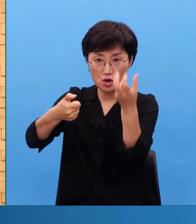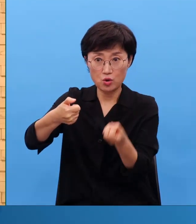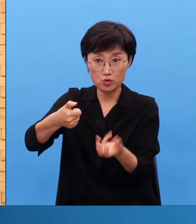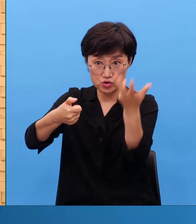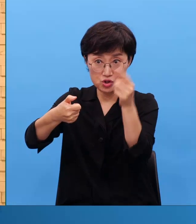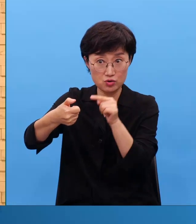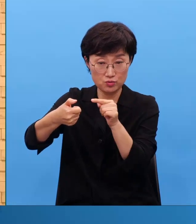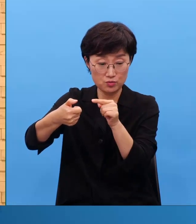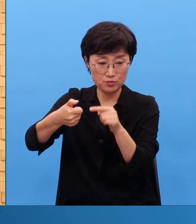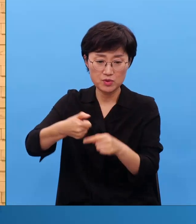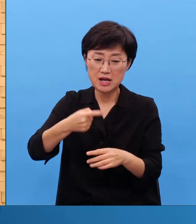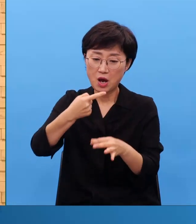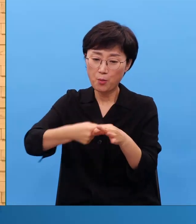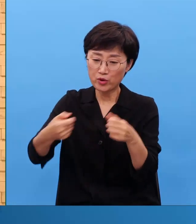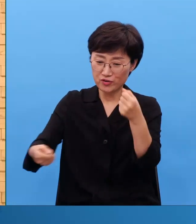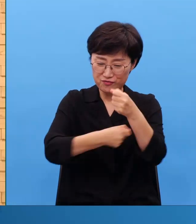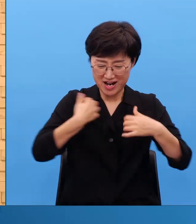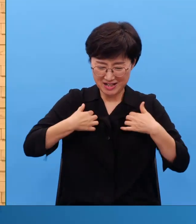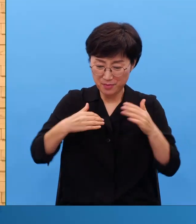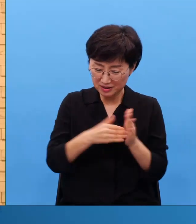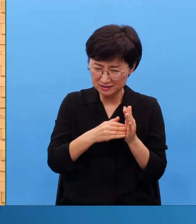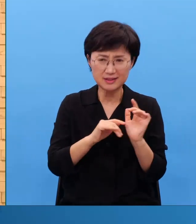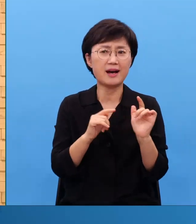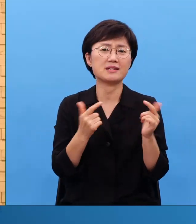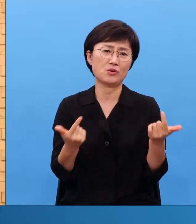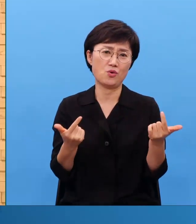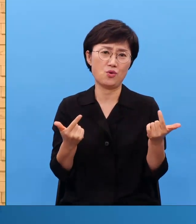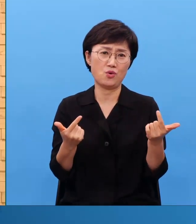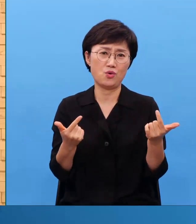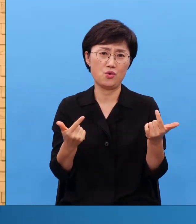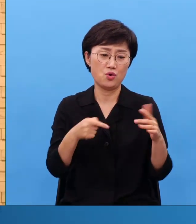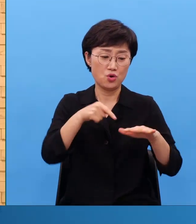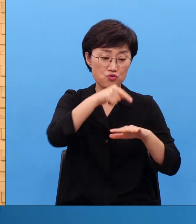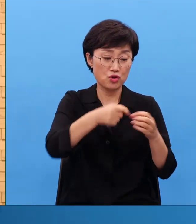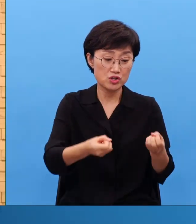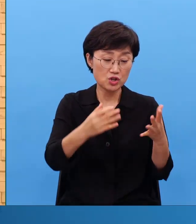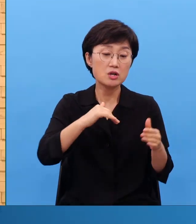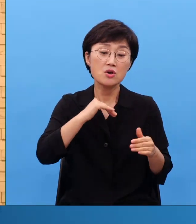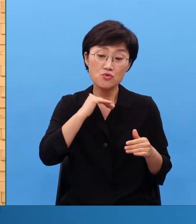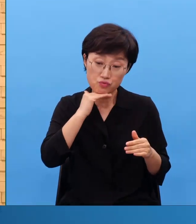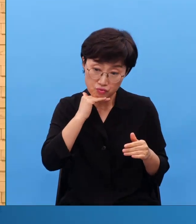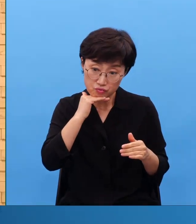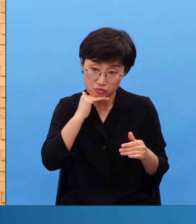성령 충만을 얘기하는 거고요. And the gathering after 50 days of the Pentecost, that's not important, but it's